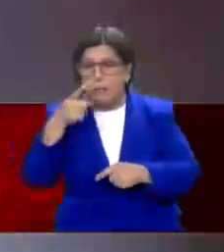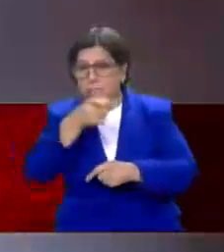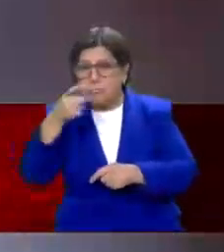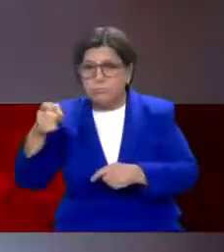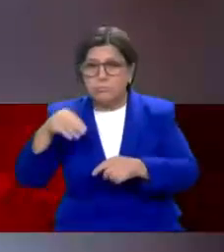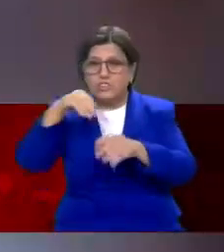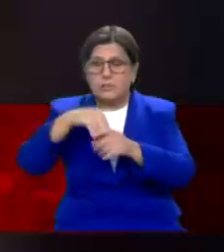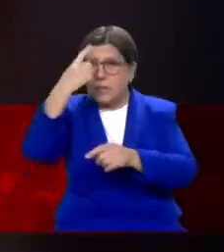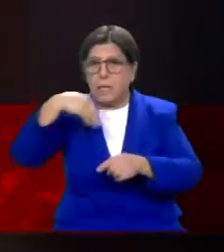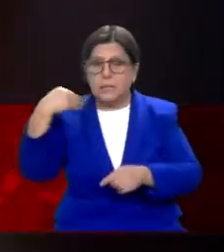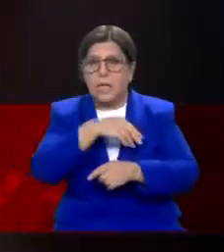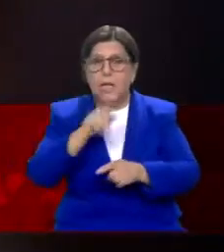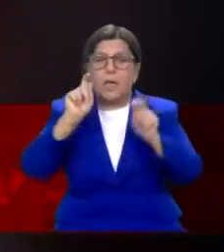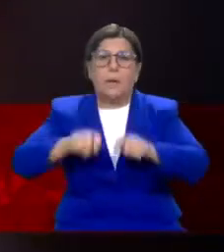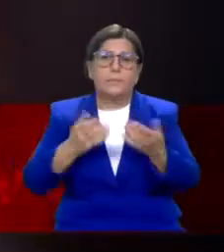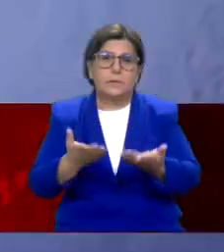Kilisesi'nde gerçekleştirdiler.